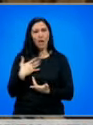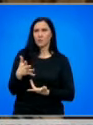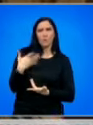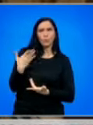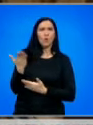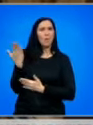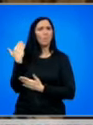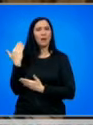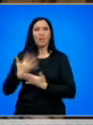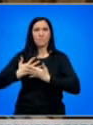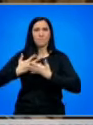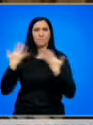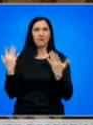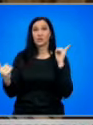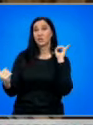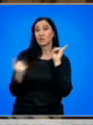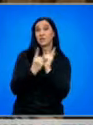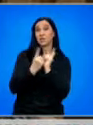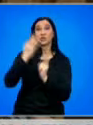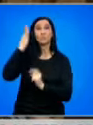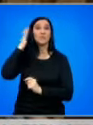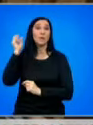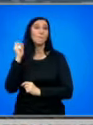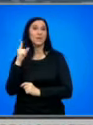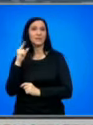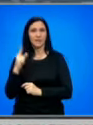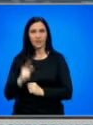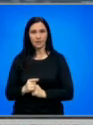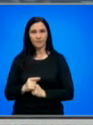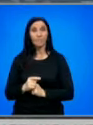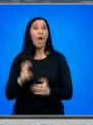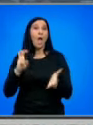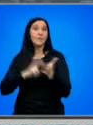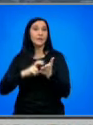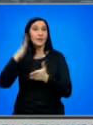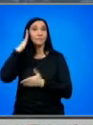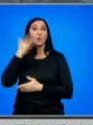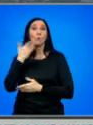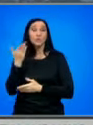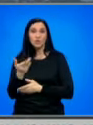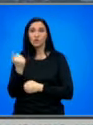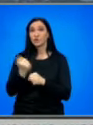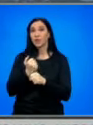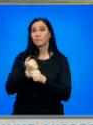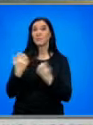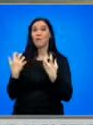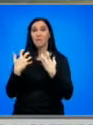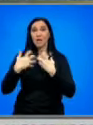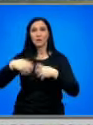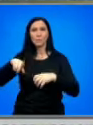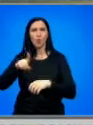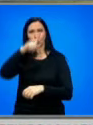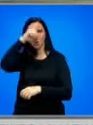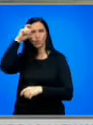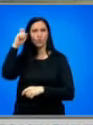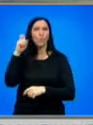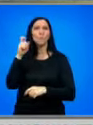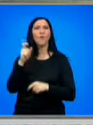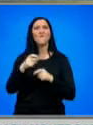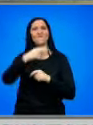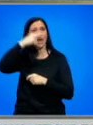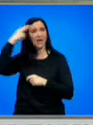поискала още преди празниците среща с министър-председателя. Енергийният министър обясни, че се разработва механизъм, по който топлофикациите